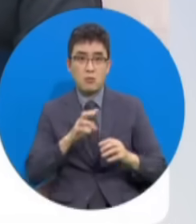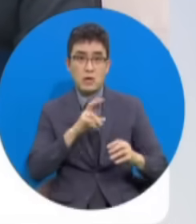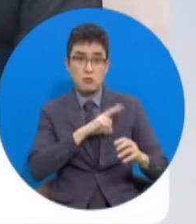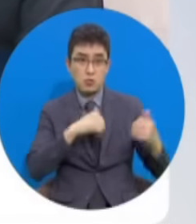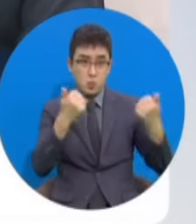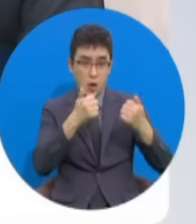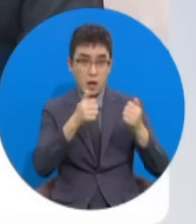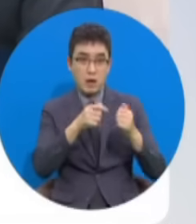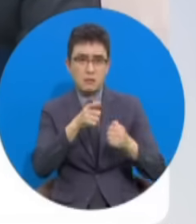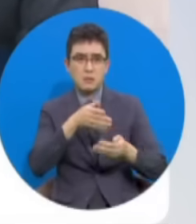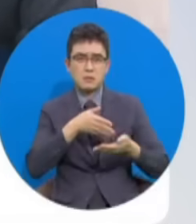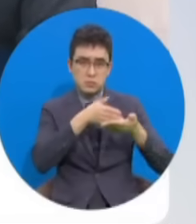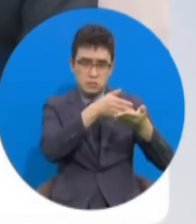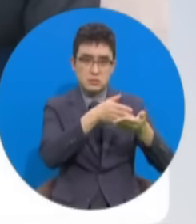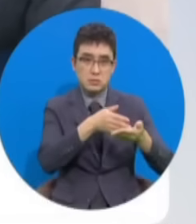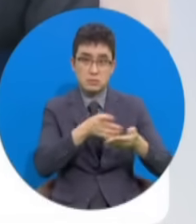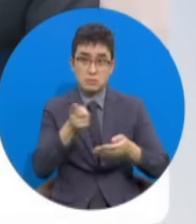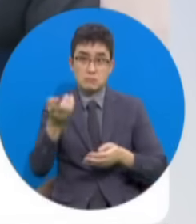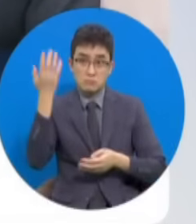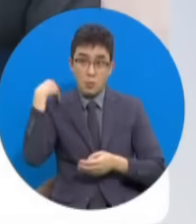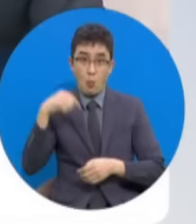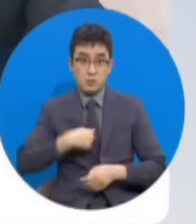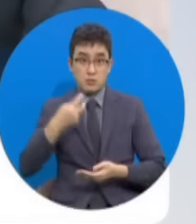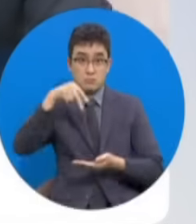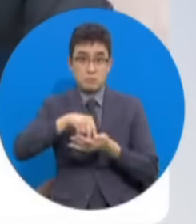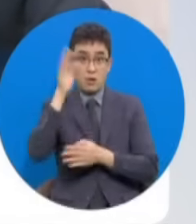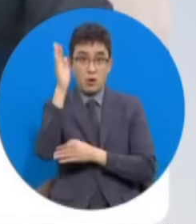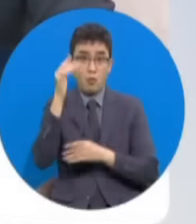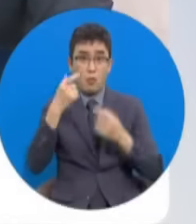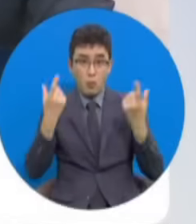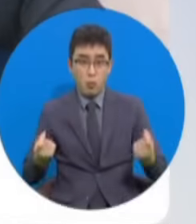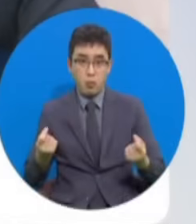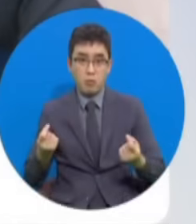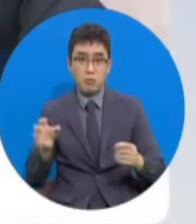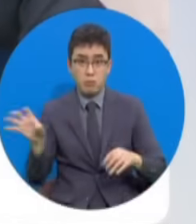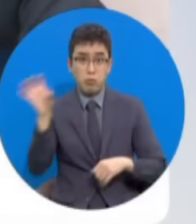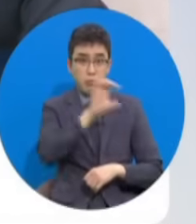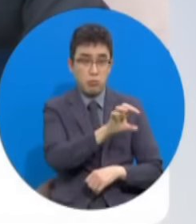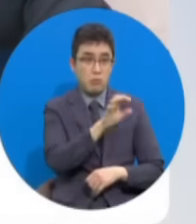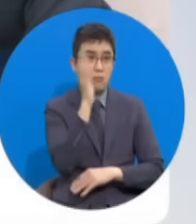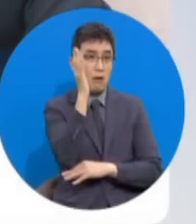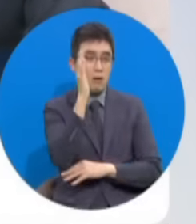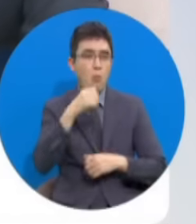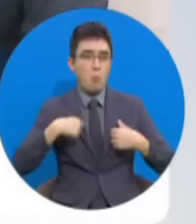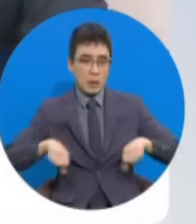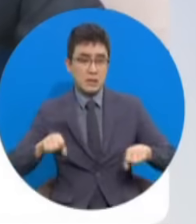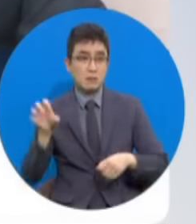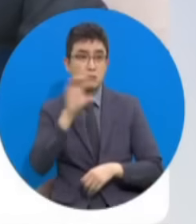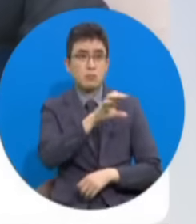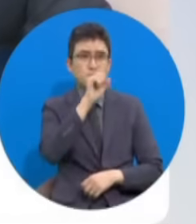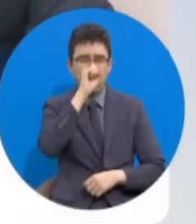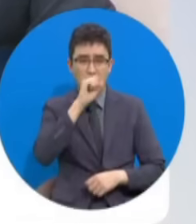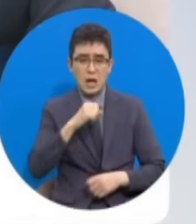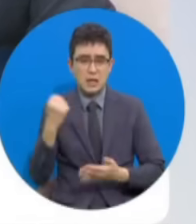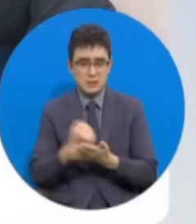시점이라고요. 본인 스스로 밝힌 거죠. 네. 그런 타이밍을 지금 놓치고 네. 있는데 무슨 얘기를 하는 겁니까?